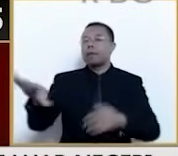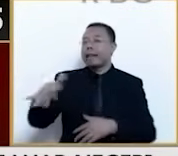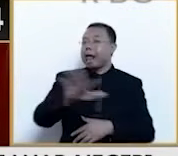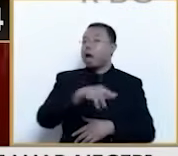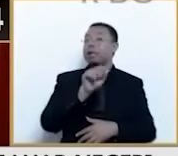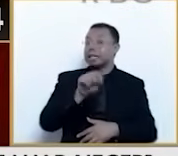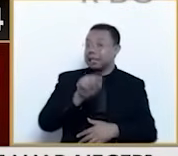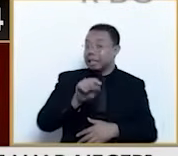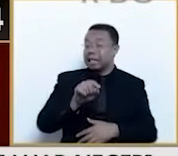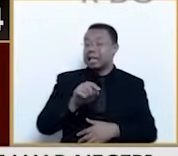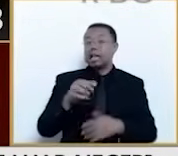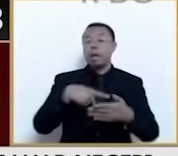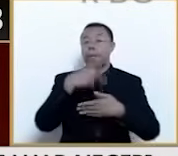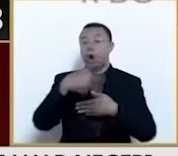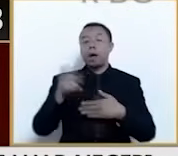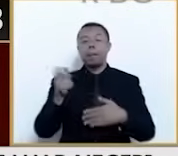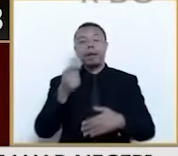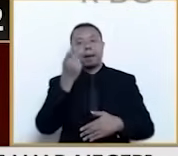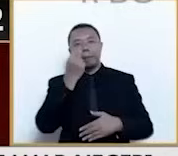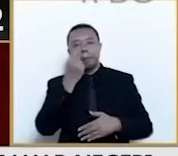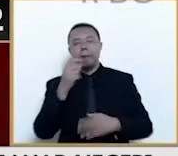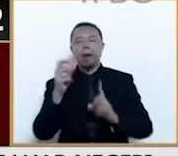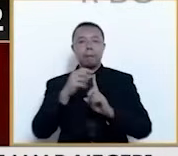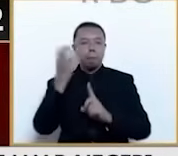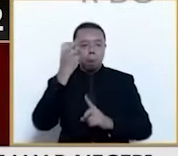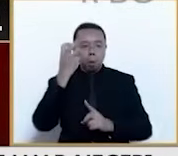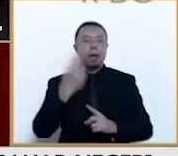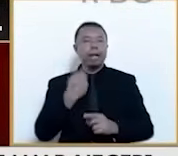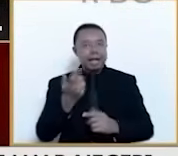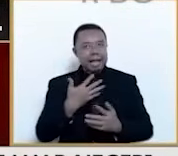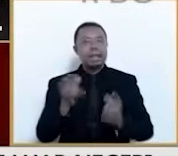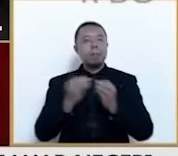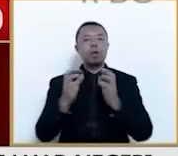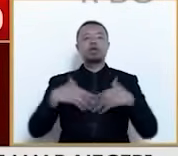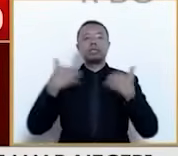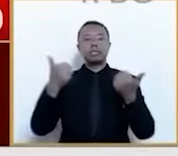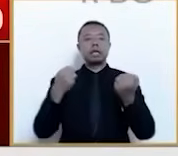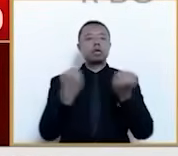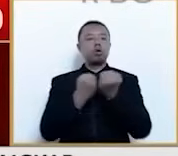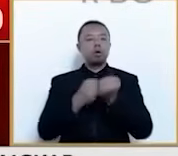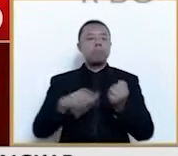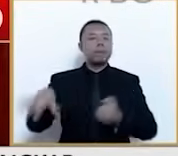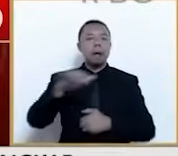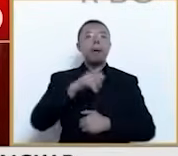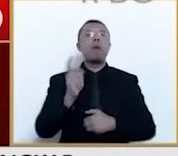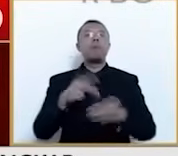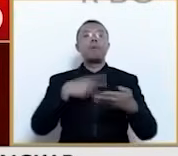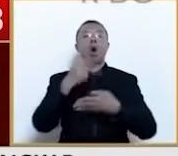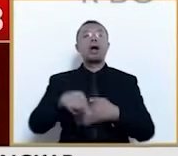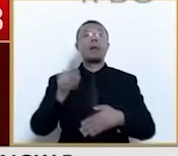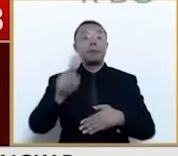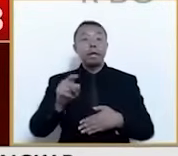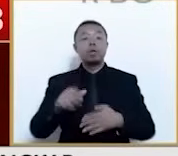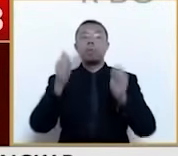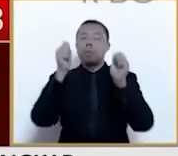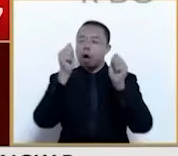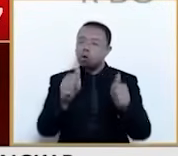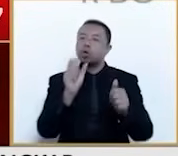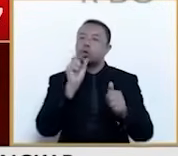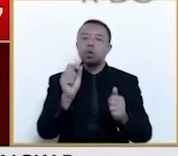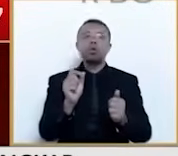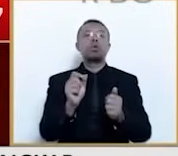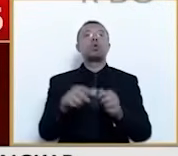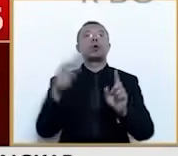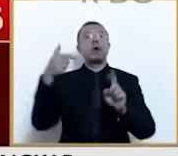merupakan program dari Bapak Prabowo, mari kita sukseskan bersama, karena program tersebut bagus